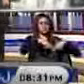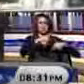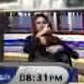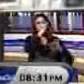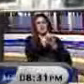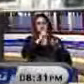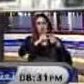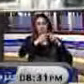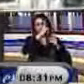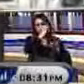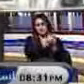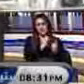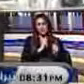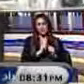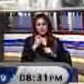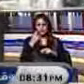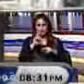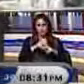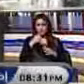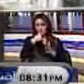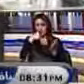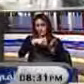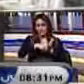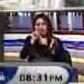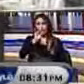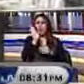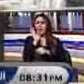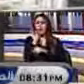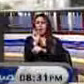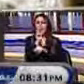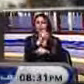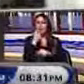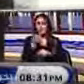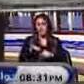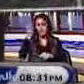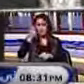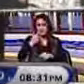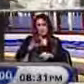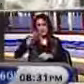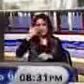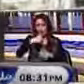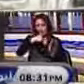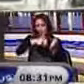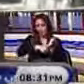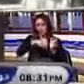القائمين على هذا المشروع. تم الاعانة بمحو الكبار التعليم